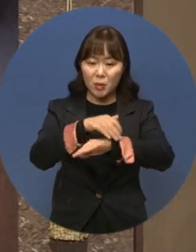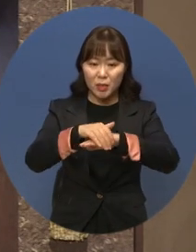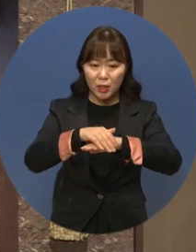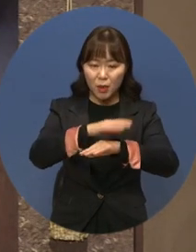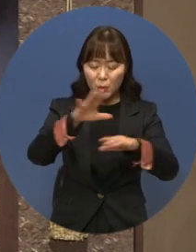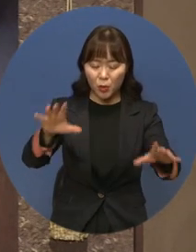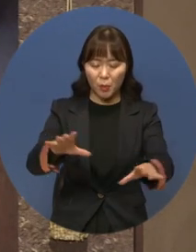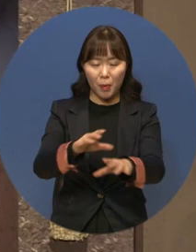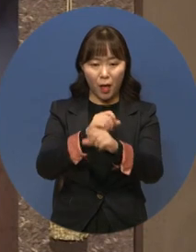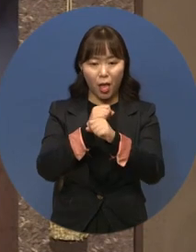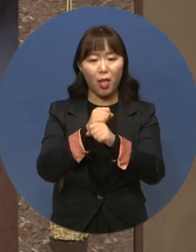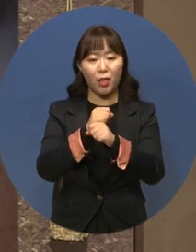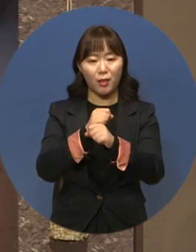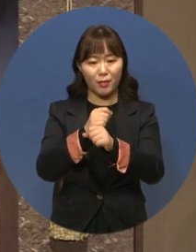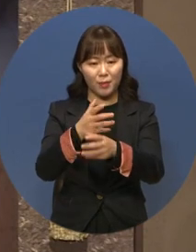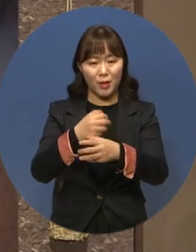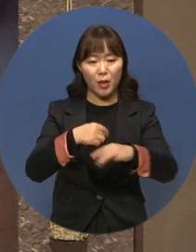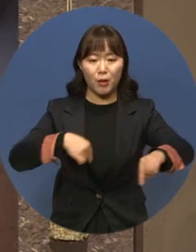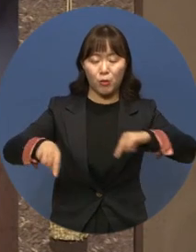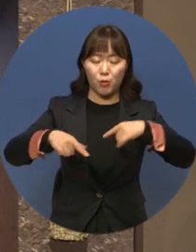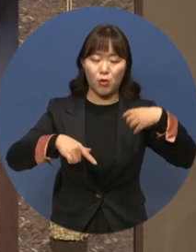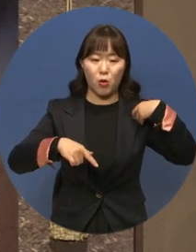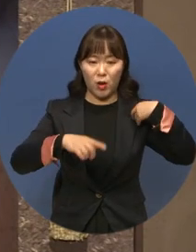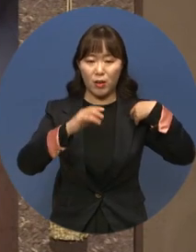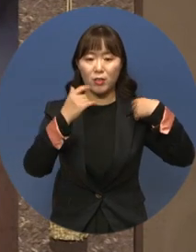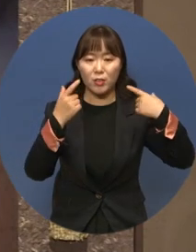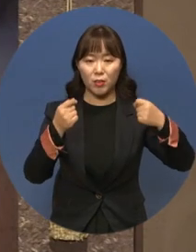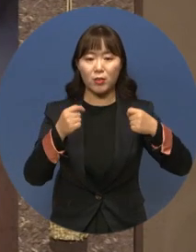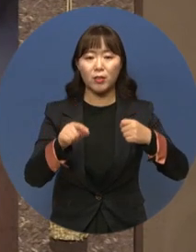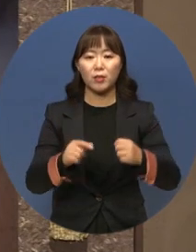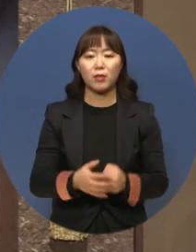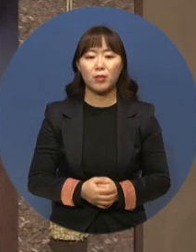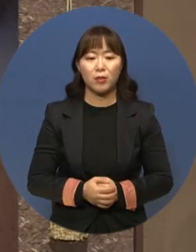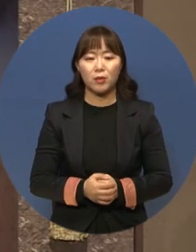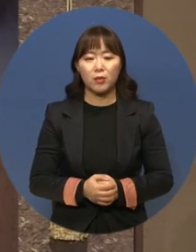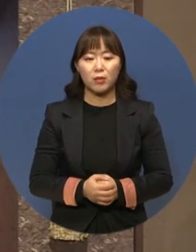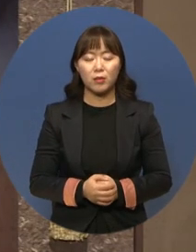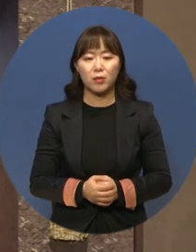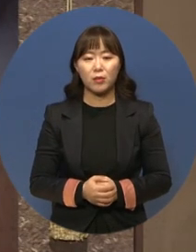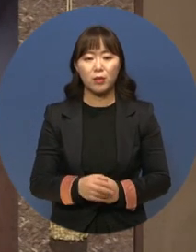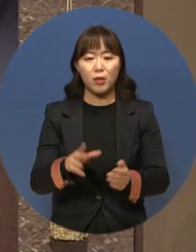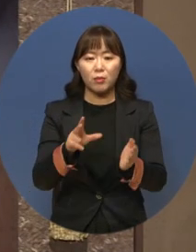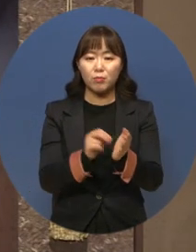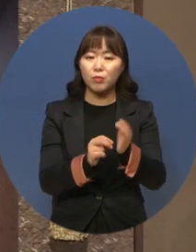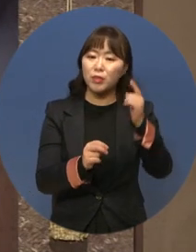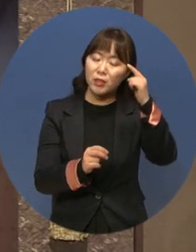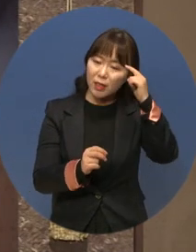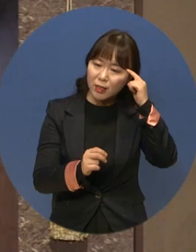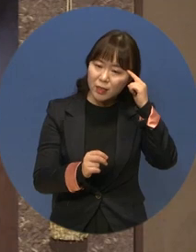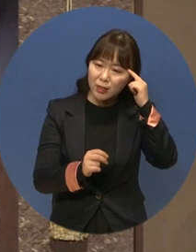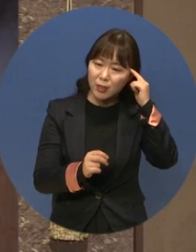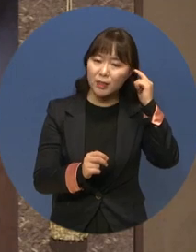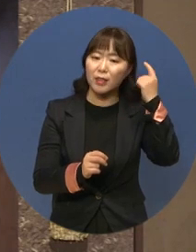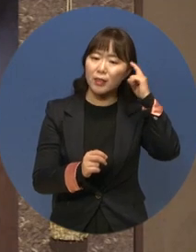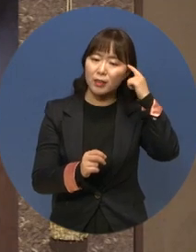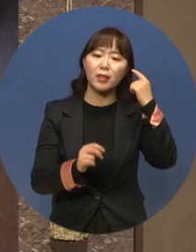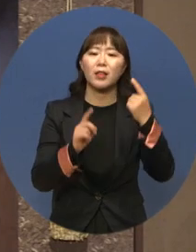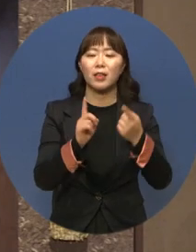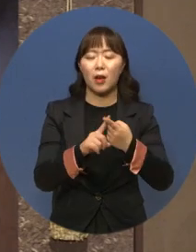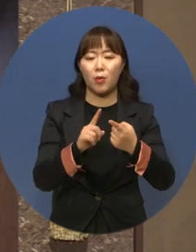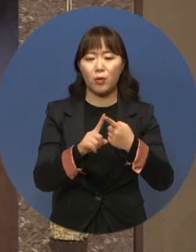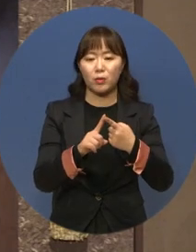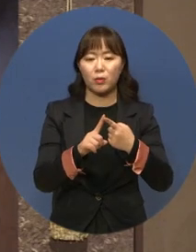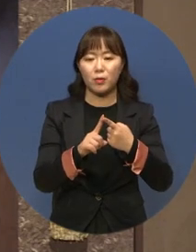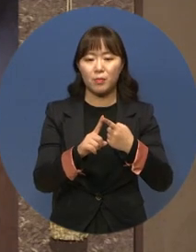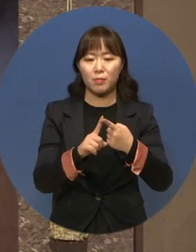이것을 네. 한데 모으는 것이잖아요. 컨트롤 그렇죠. 타워 역할을 하는 것. 네. 이것은 이제 고 이제 문제의식에 대한 부분들은